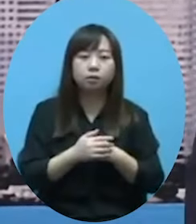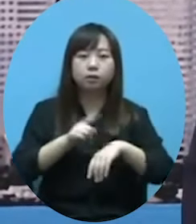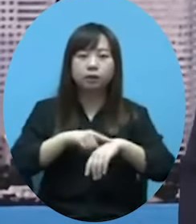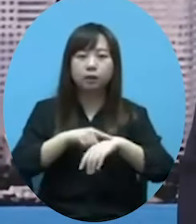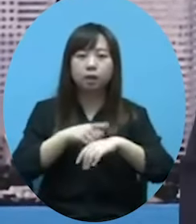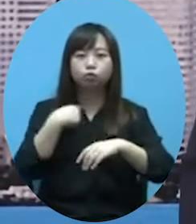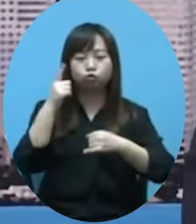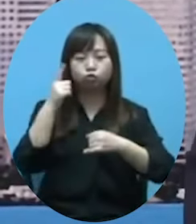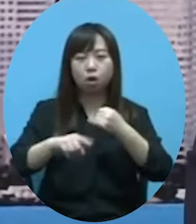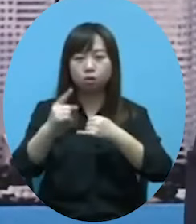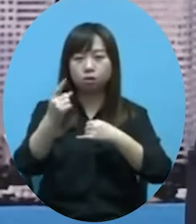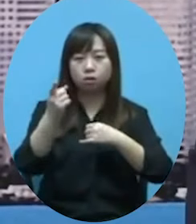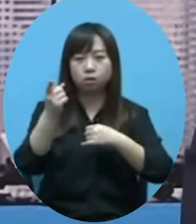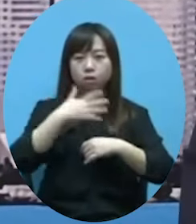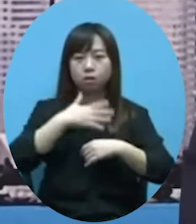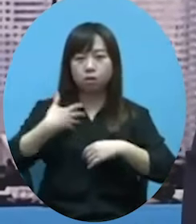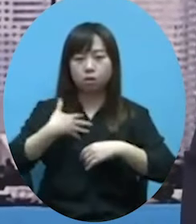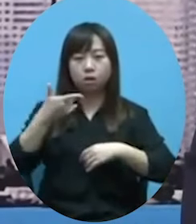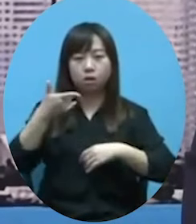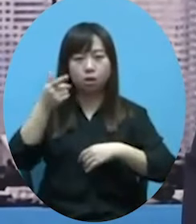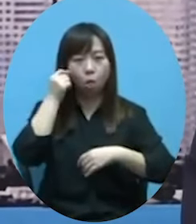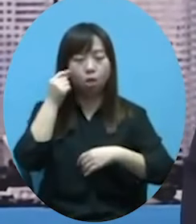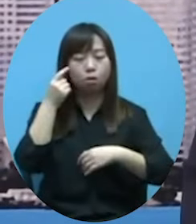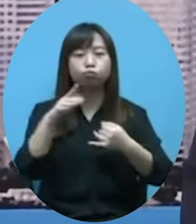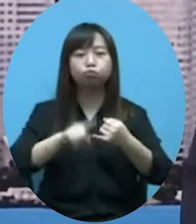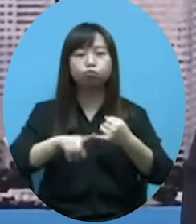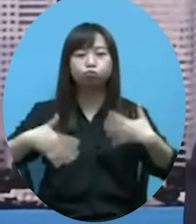關於我們最後回答簡條先生這位小姐